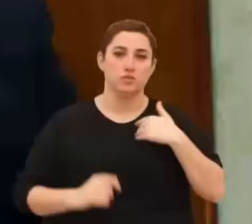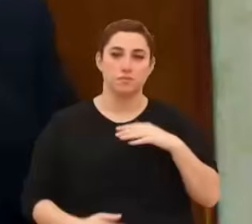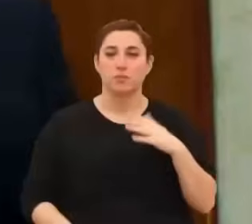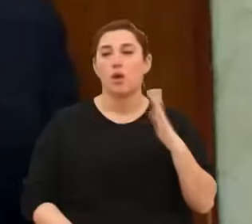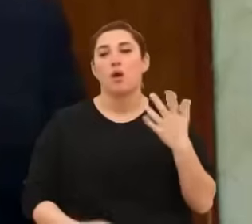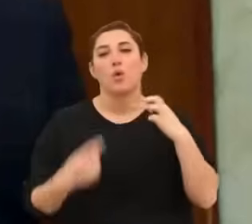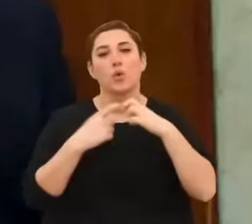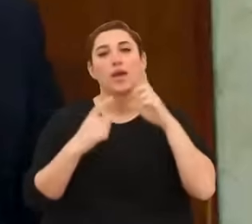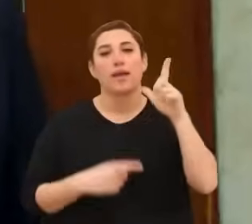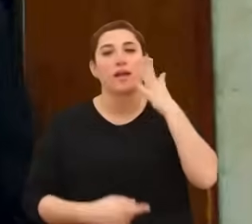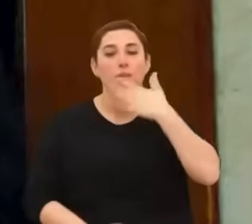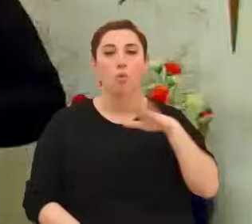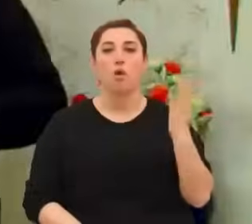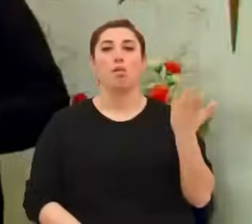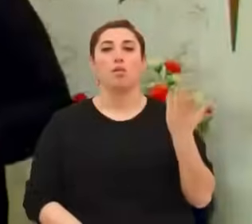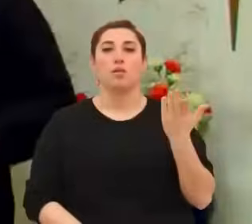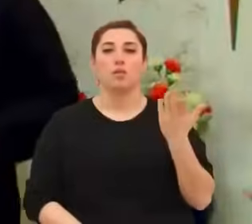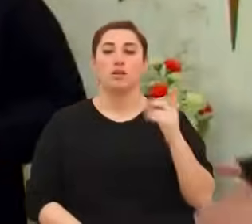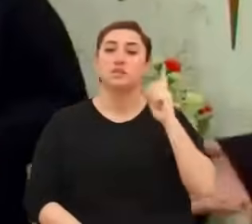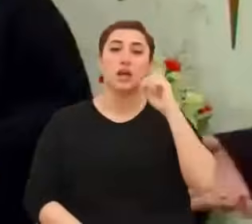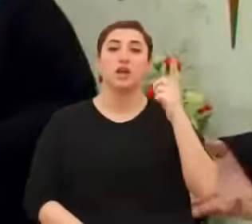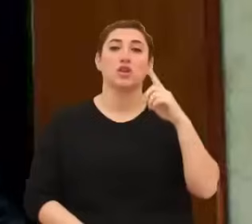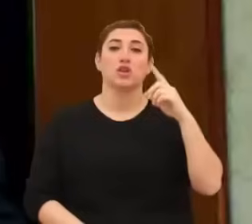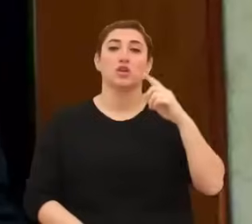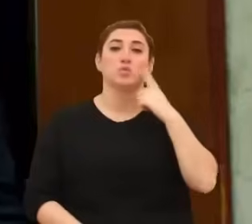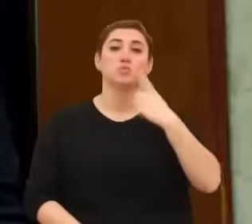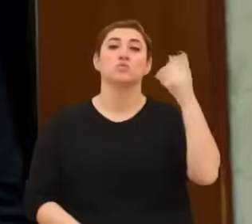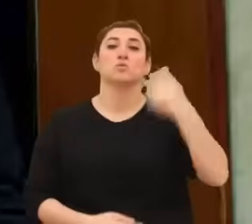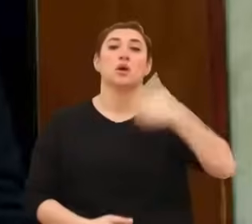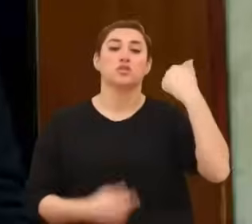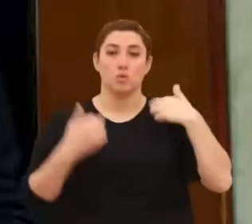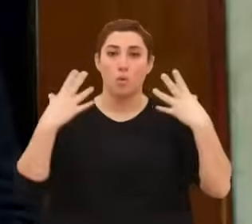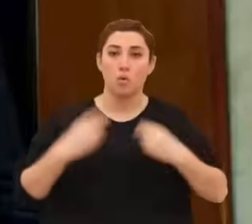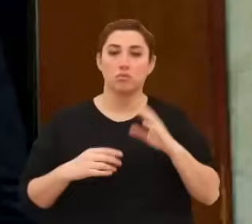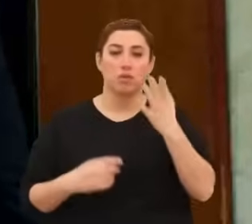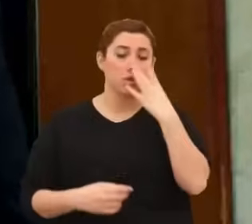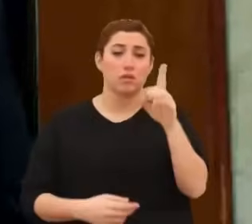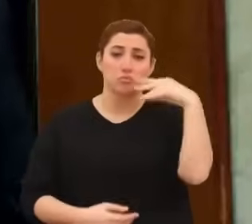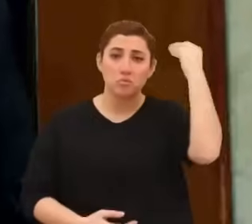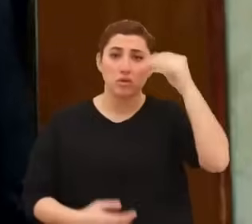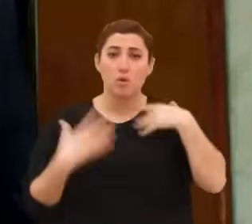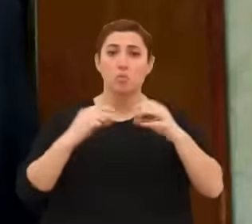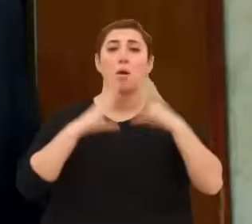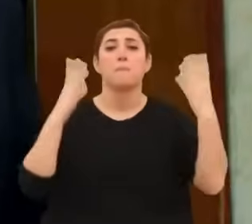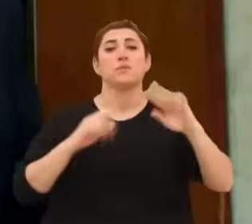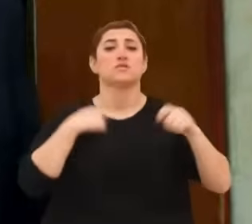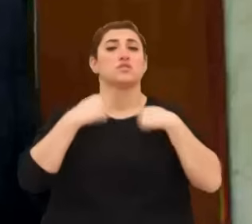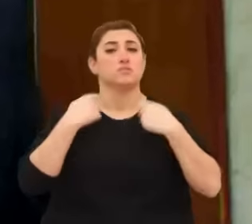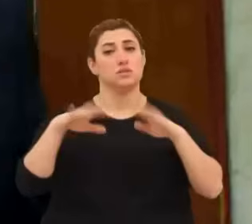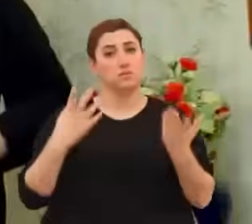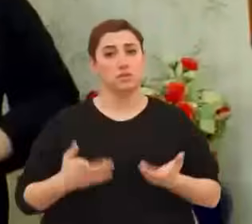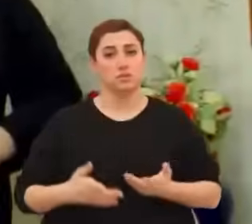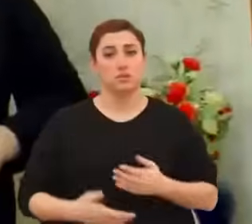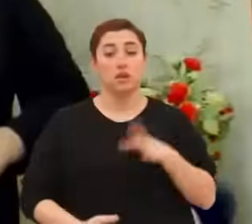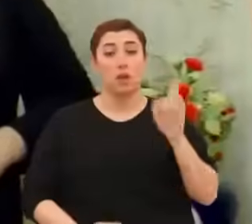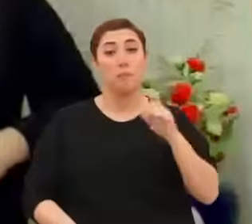Ya Rukiye'ye gerek yok Allah Allah. Sanki cumhurbaşkanı seçildim. Ya alt tarafı muhtar seçildim. Abartma, icat çıkarma ya.